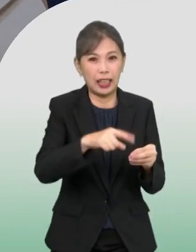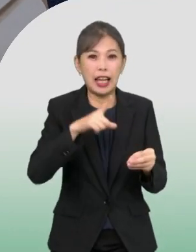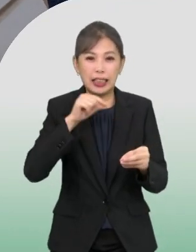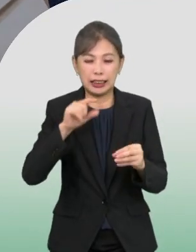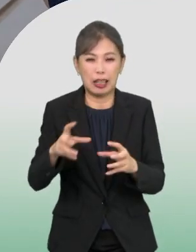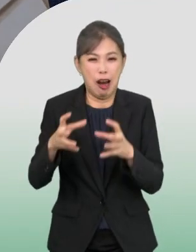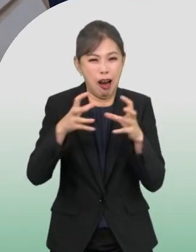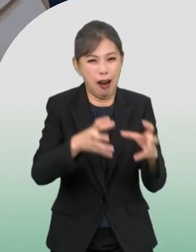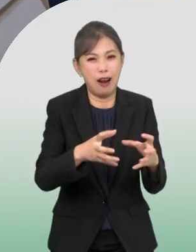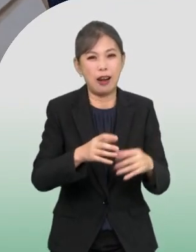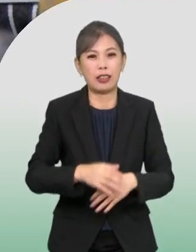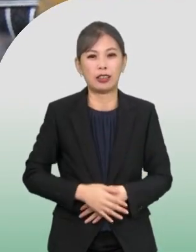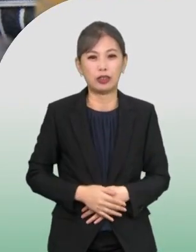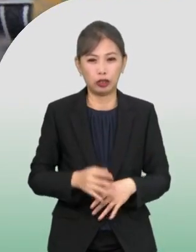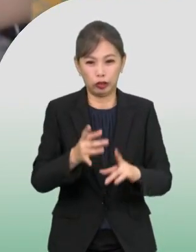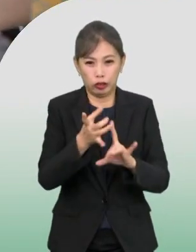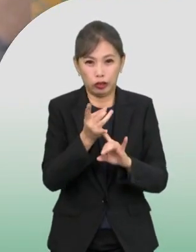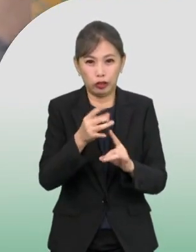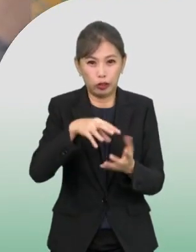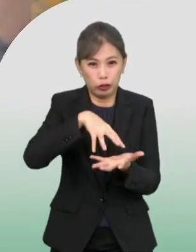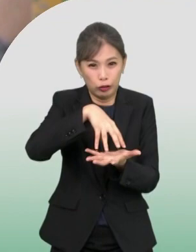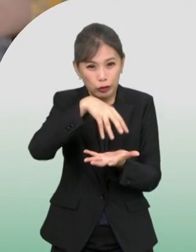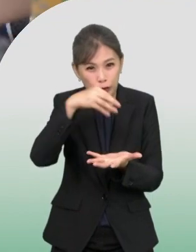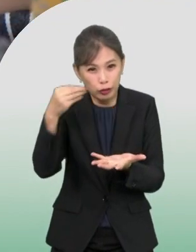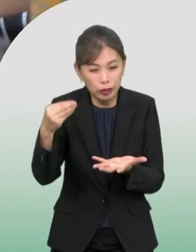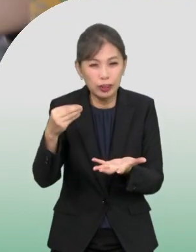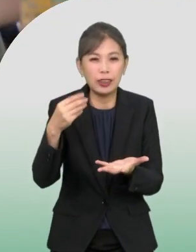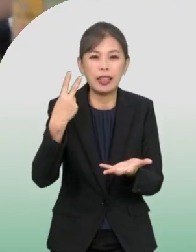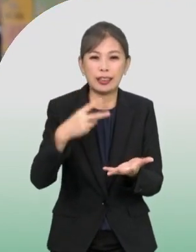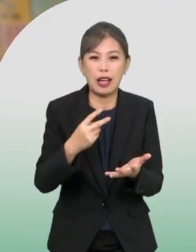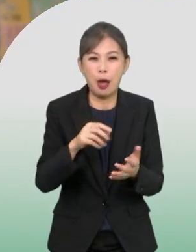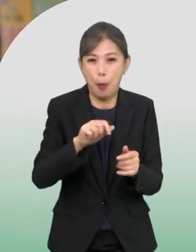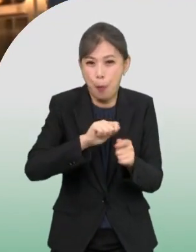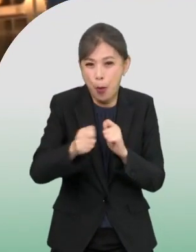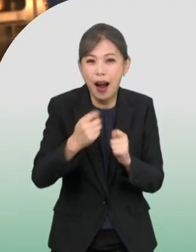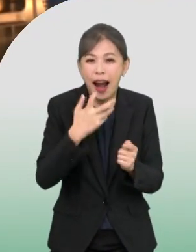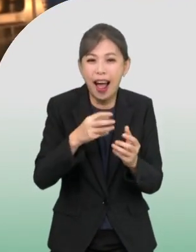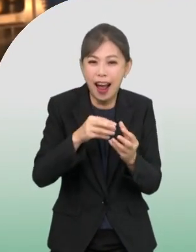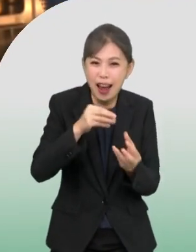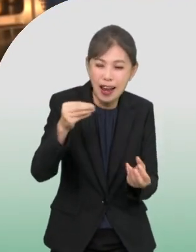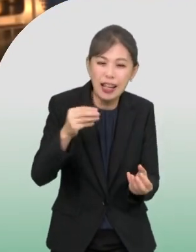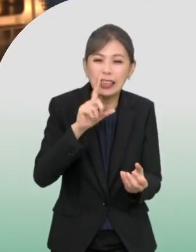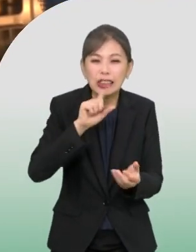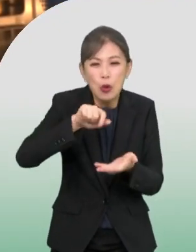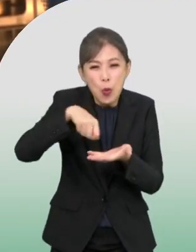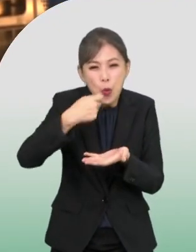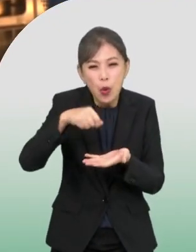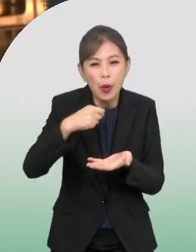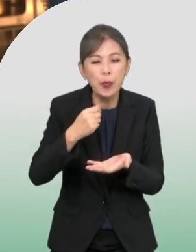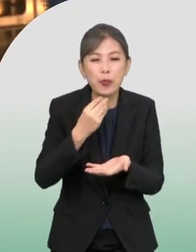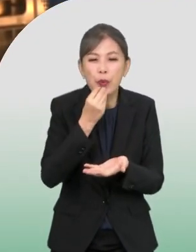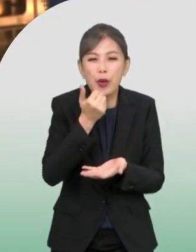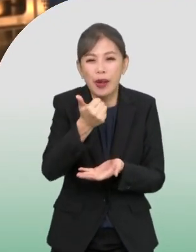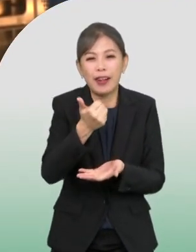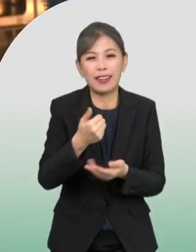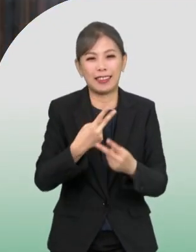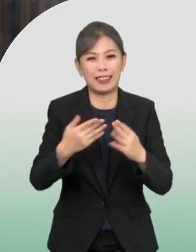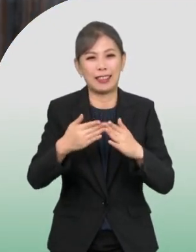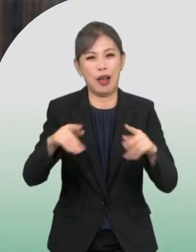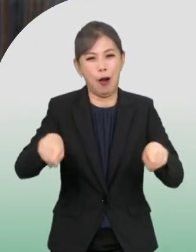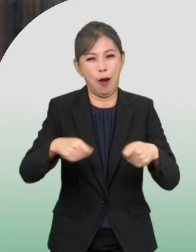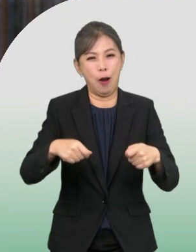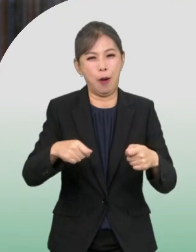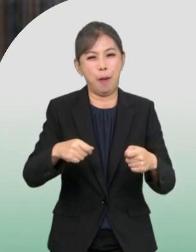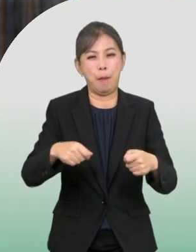豚又白又嫩的竹笋，用你剥皮辣椒给汤呛下薄，就是得到怪甜的米丝。客家草肉正把比赛冠